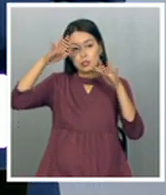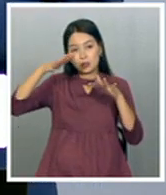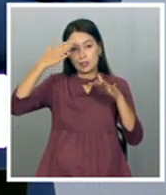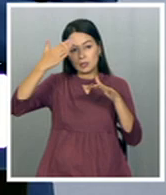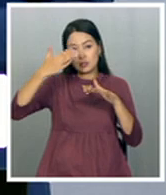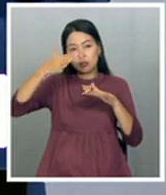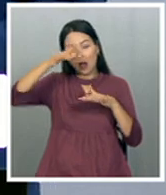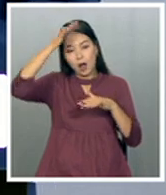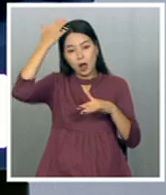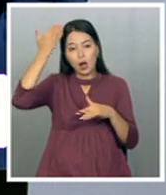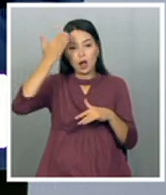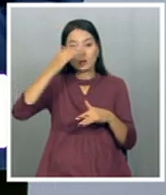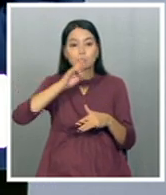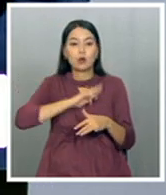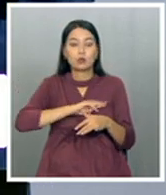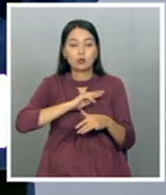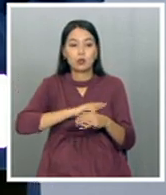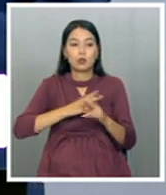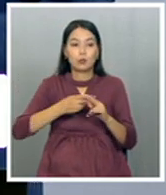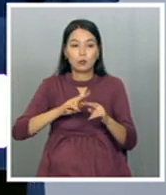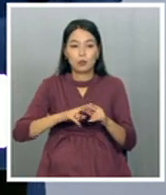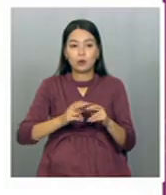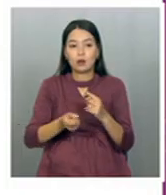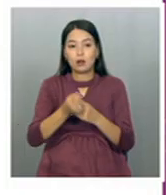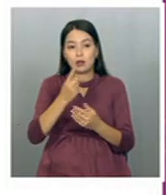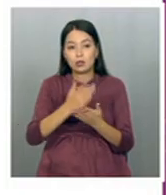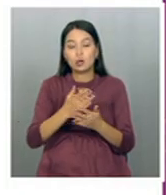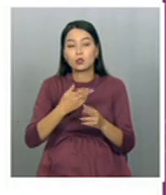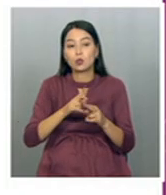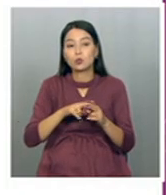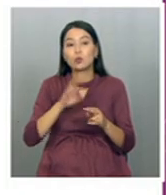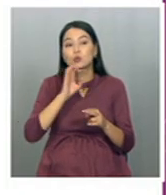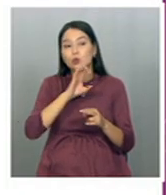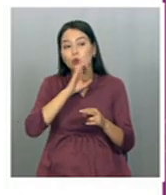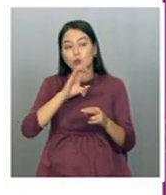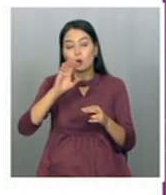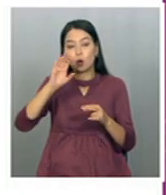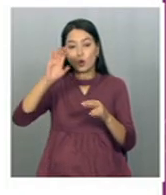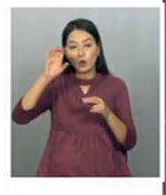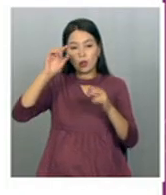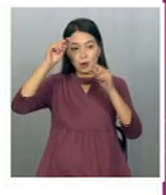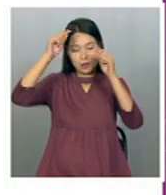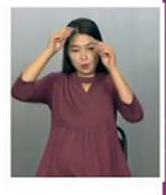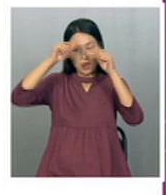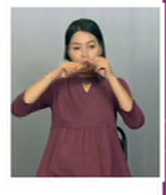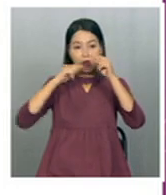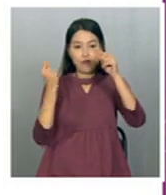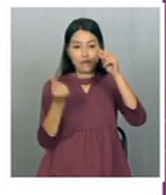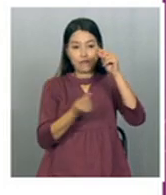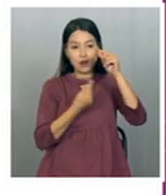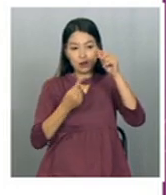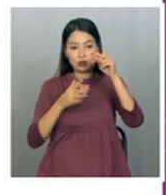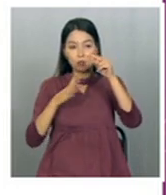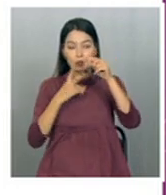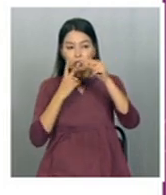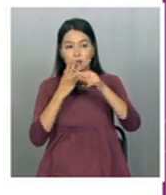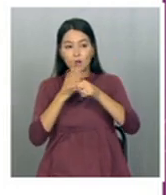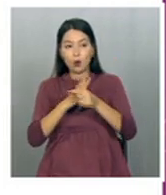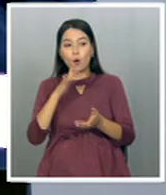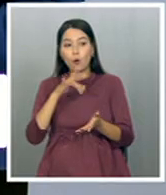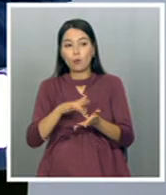аспан сферасын бақылауын қарастырдық. Енді біз солтүстік полюстен экваторға қарай жылжып бара жатырмыз. Яғни орта